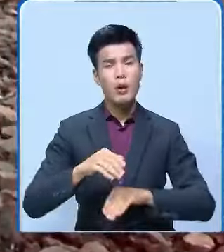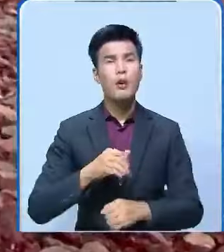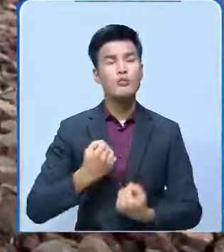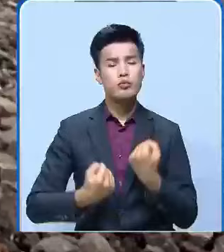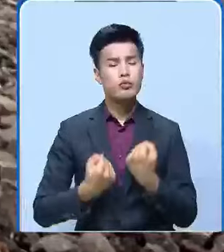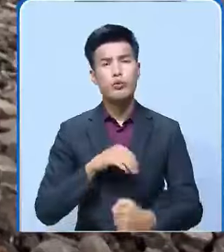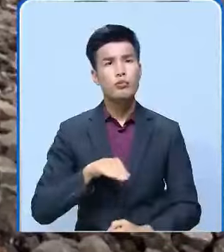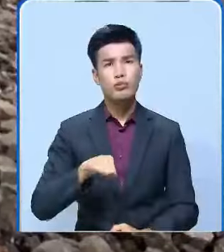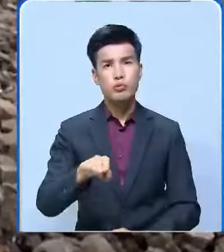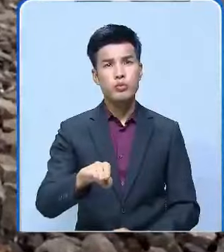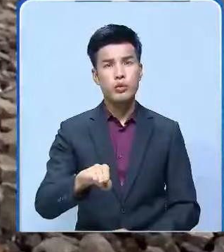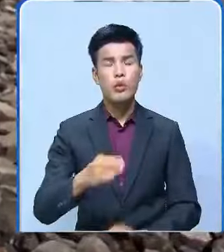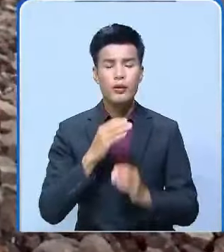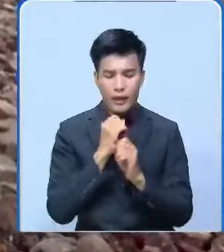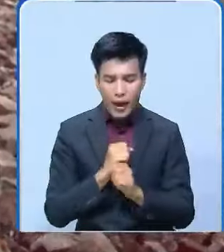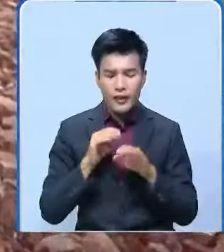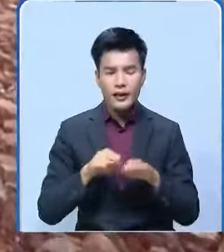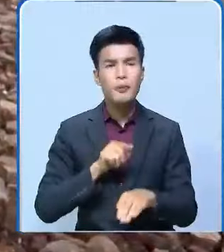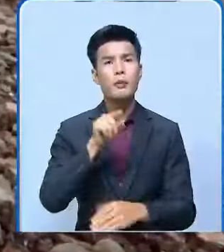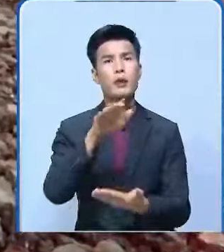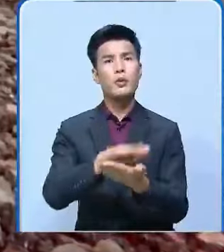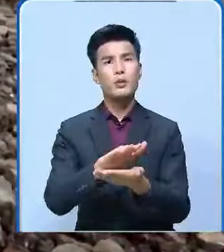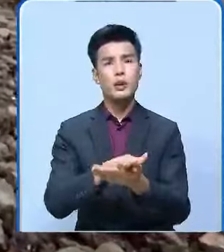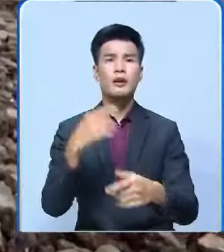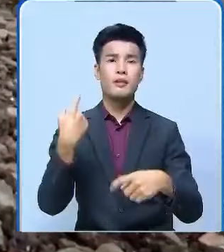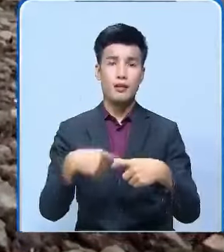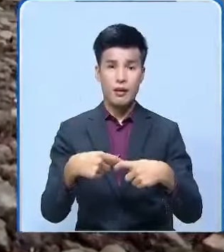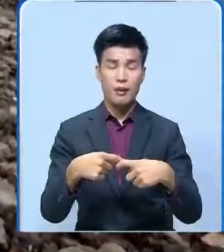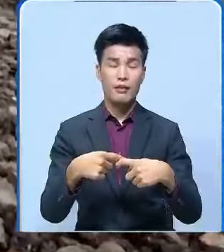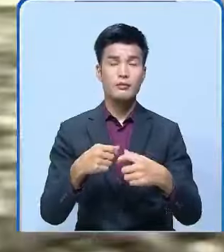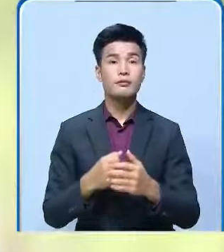าคนแก่เด็กอย่างเงี้ยไปโรงเรียนนี้ก็ลำบากจ้ะ